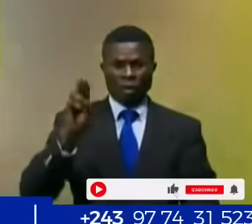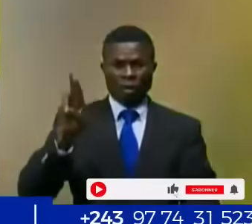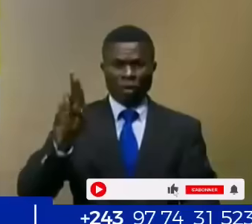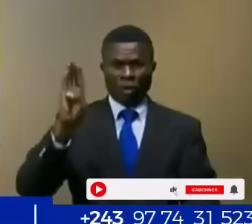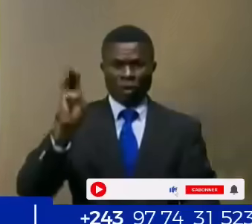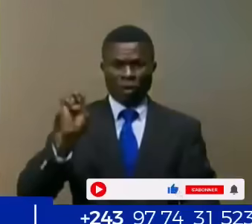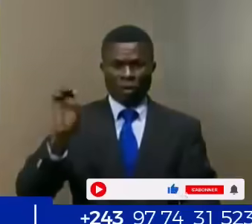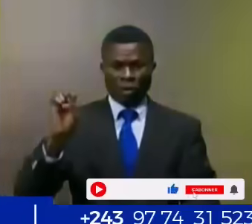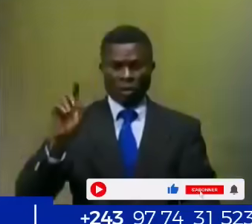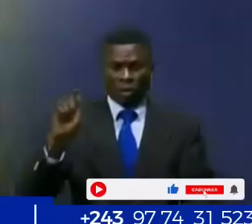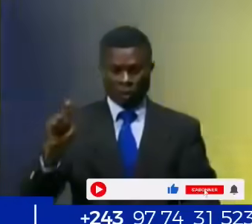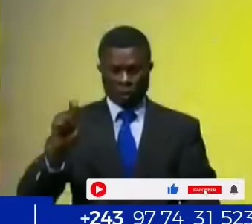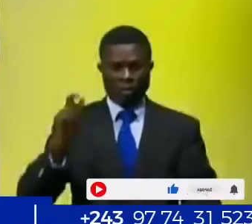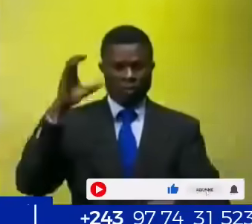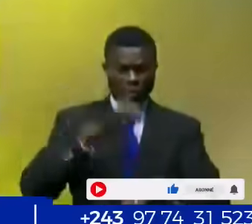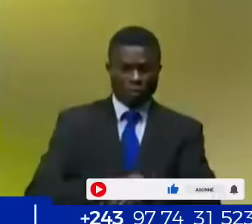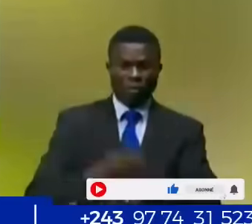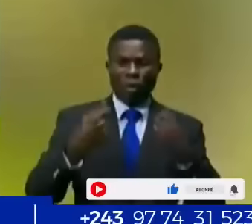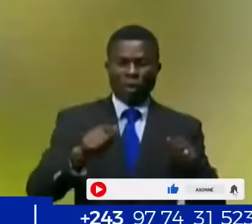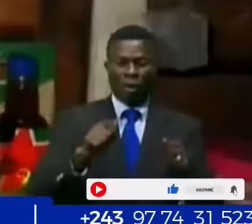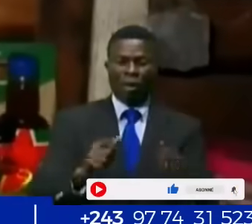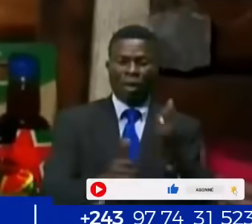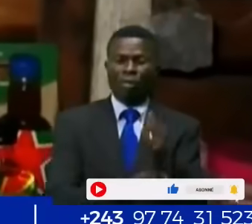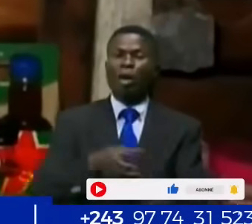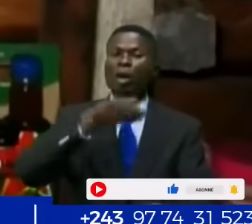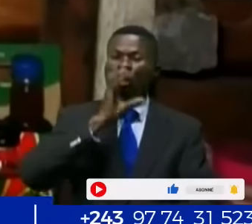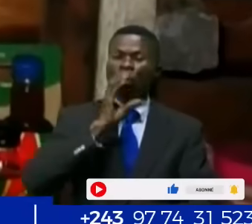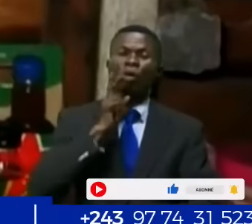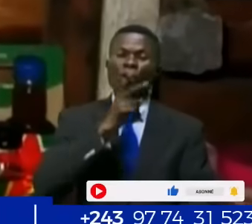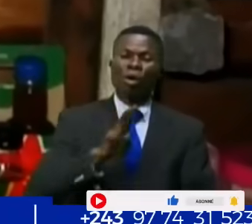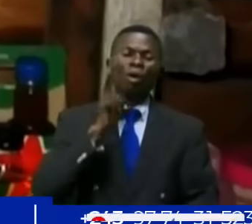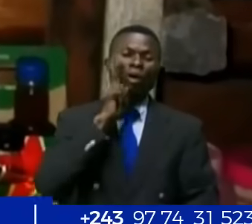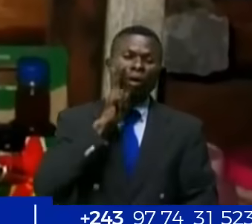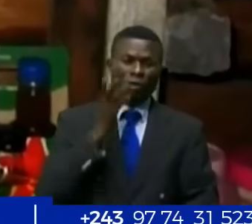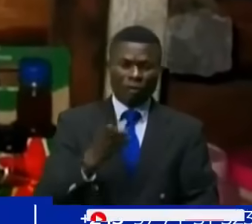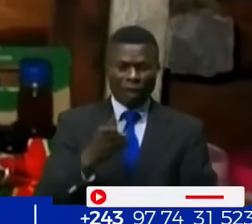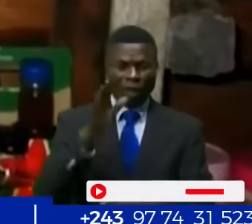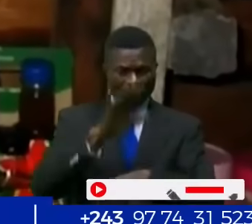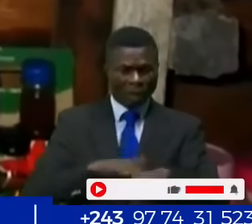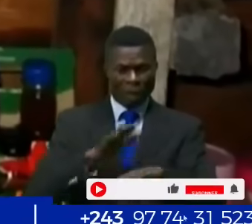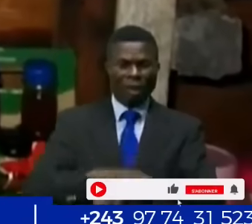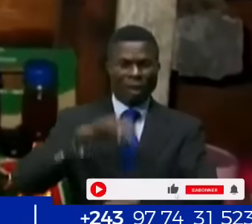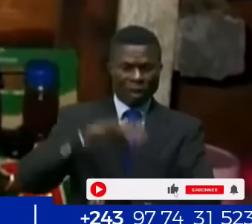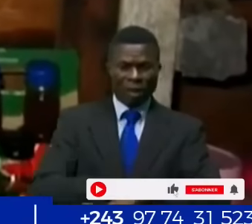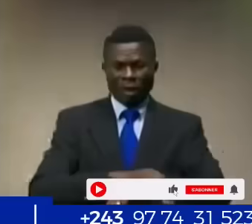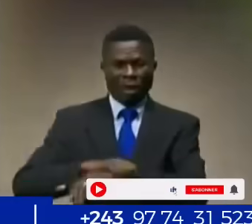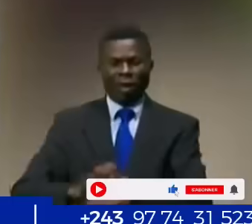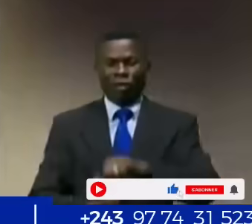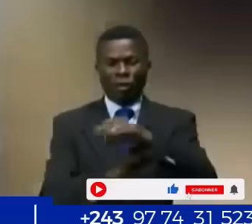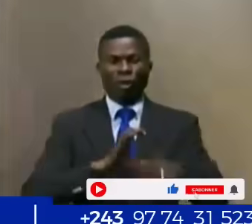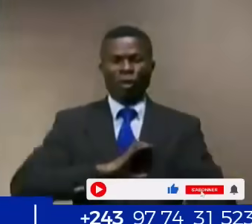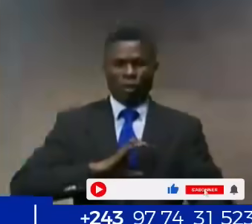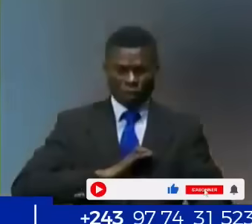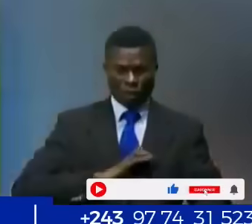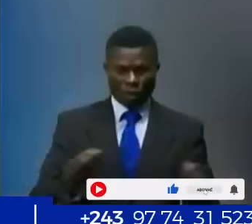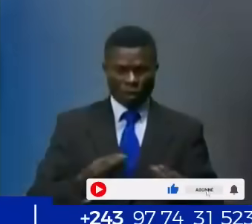s'en va en guerre contre les vendeurs et consommateurs de ces produits toxiques en les interpellant et les traquant avec l'appui de la police en vue